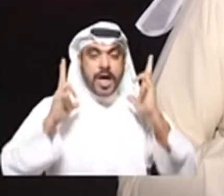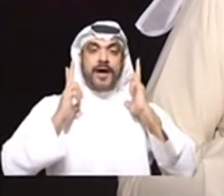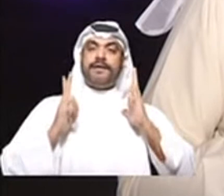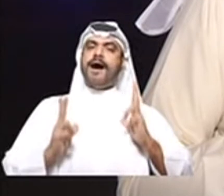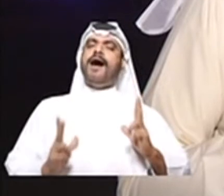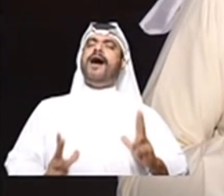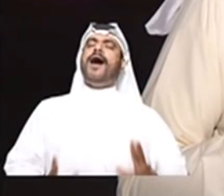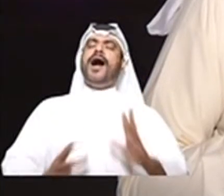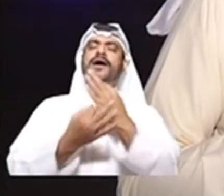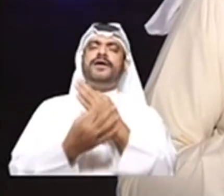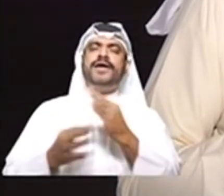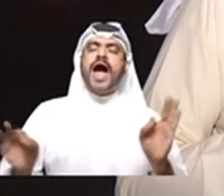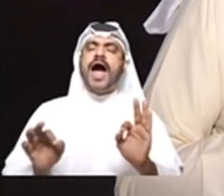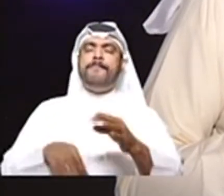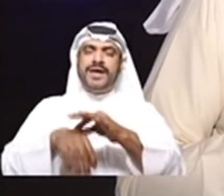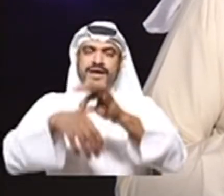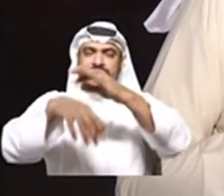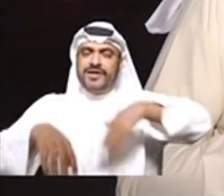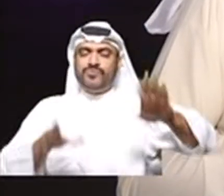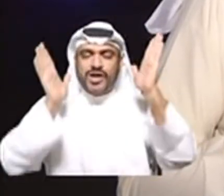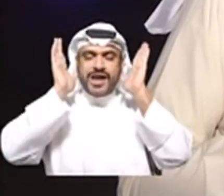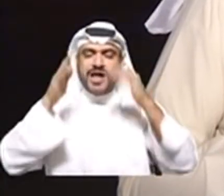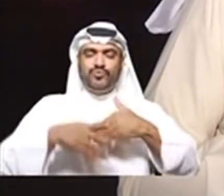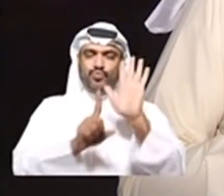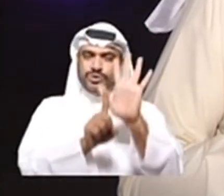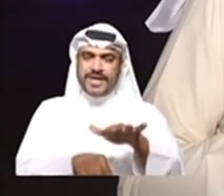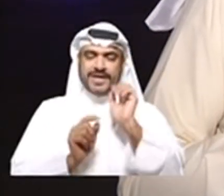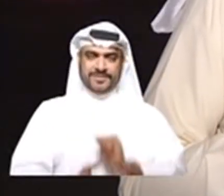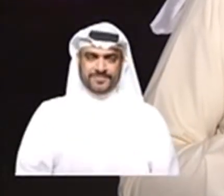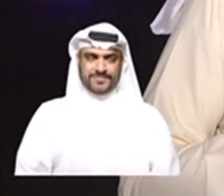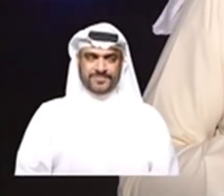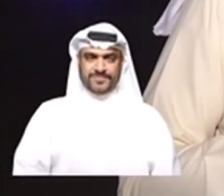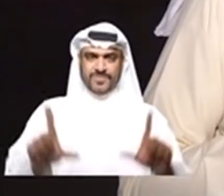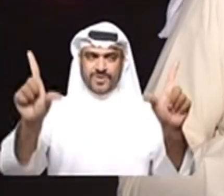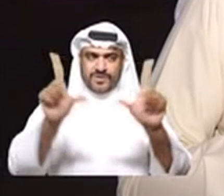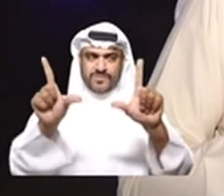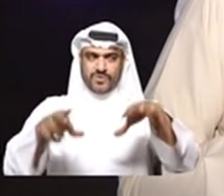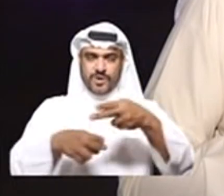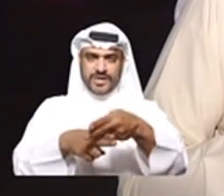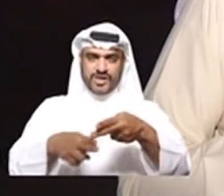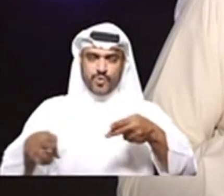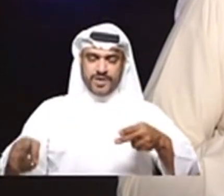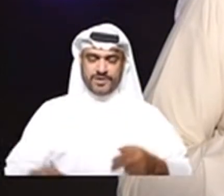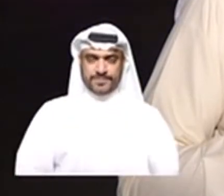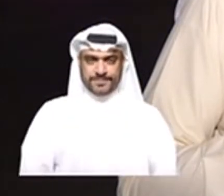لتوفير كل سبل الراحه للمصلين. ناصر الهاجري، تلفزيون دولة الكويت.